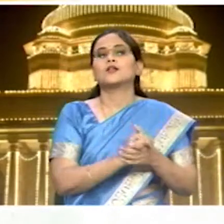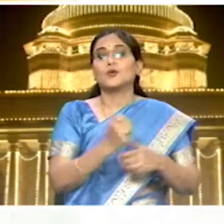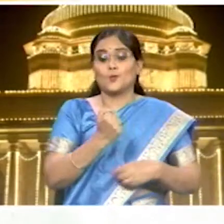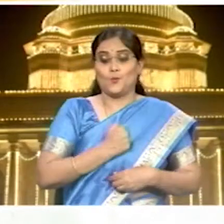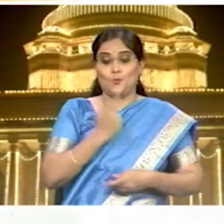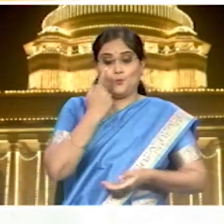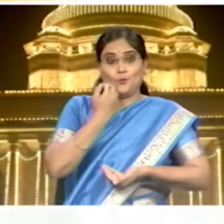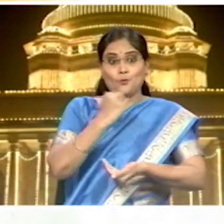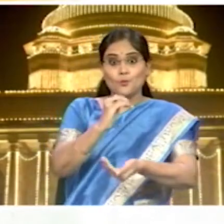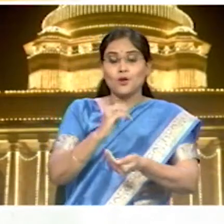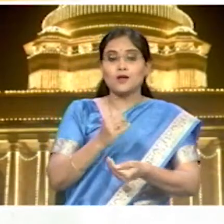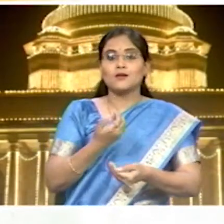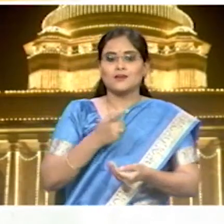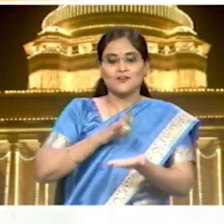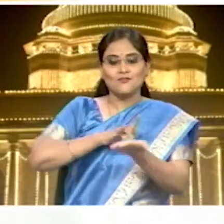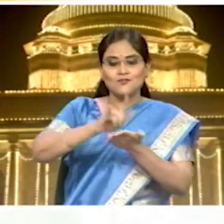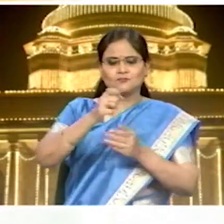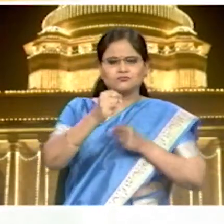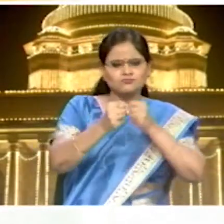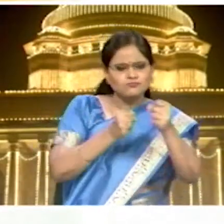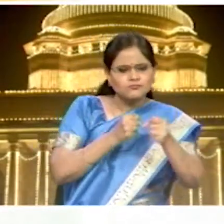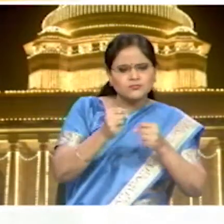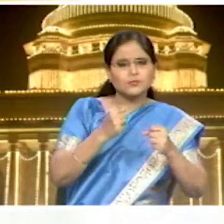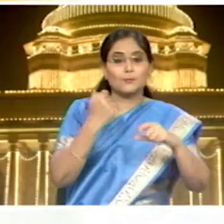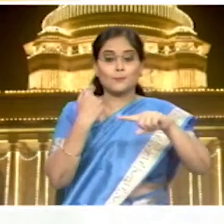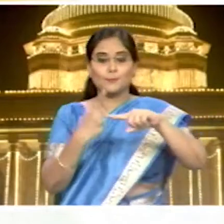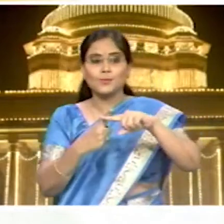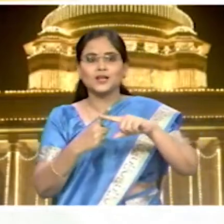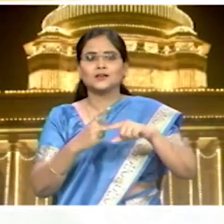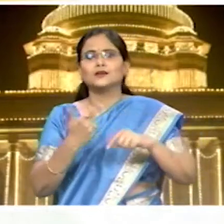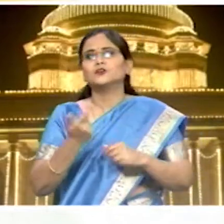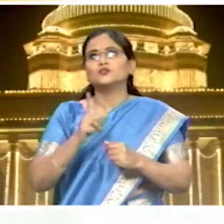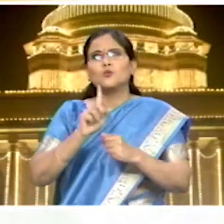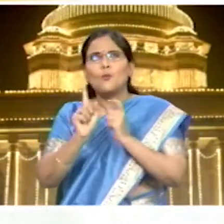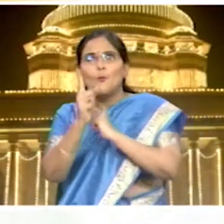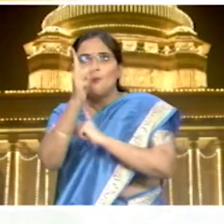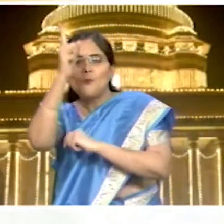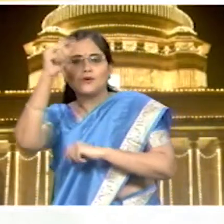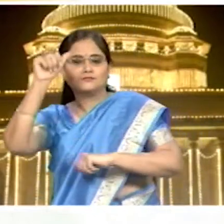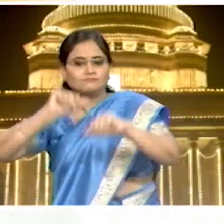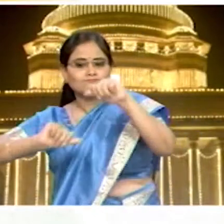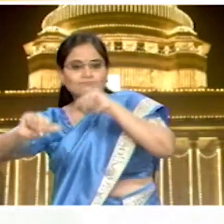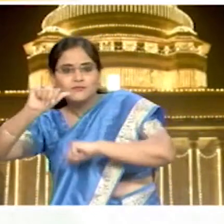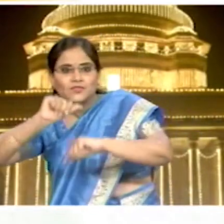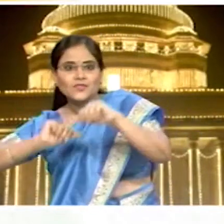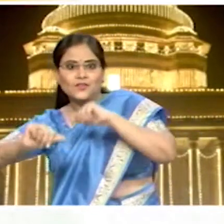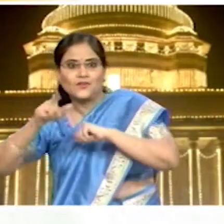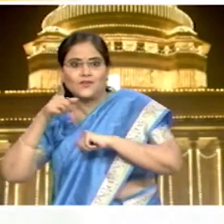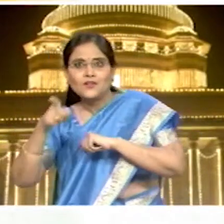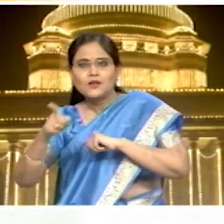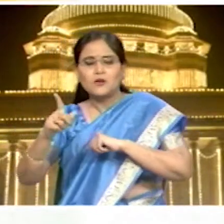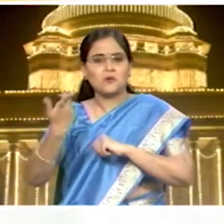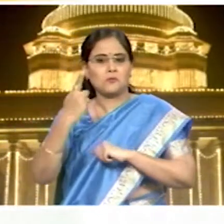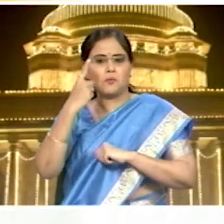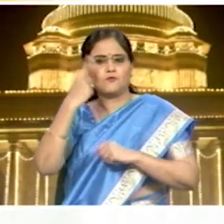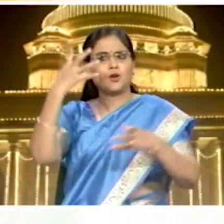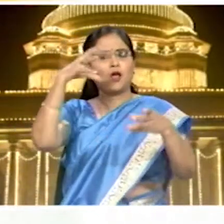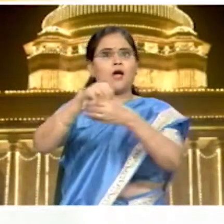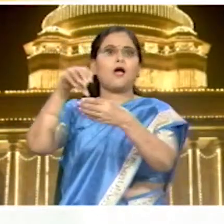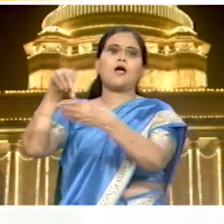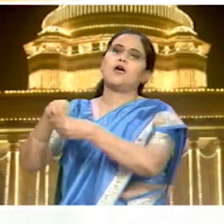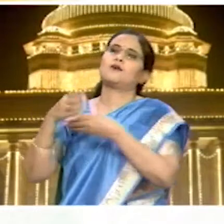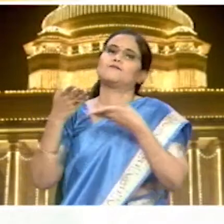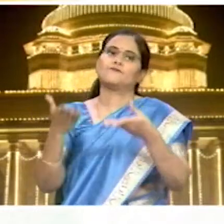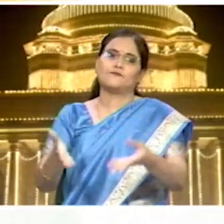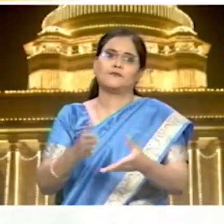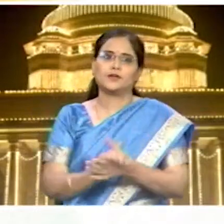से लेकर स्पेस साइंटिस्ट होने तक हर क्षेत्र में अपना परचम लहरा रहे हैं। प्यारे